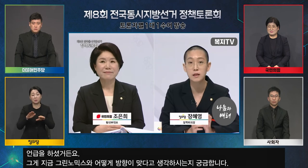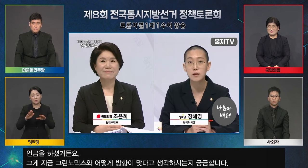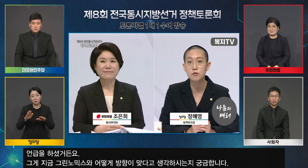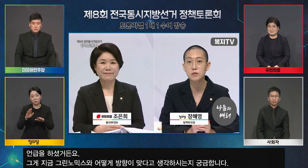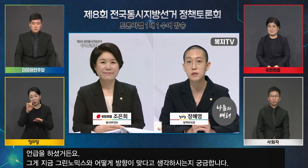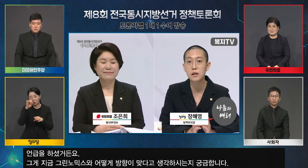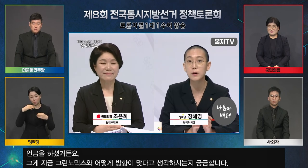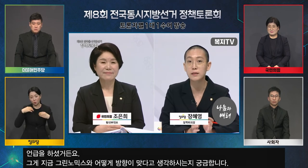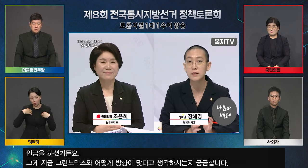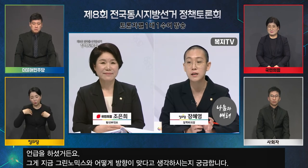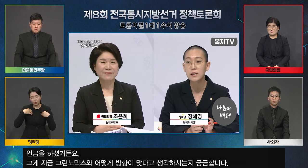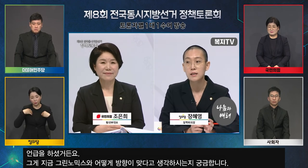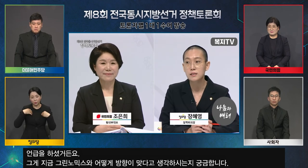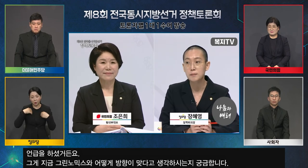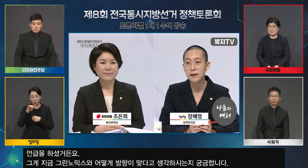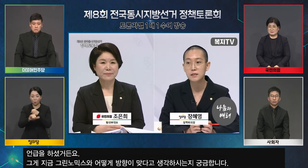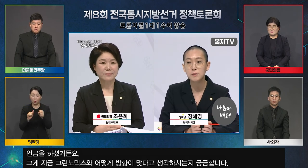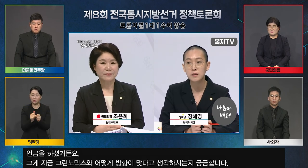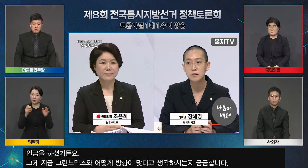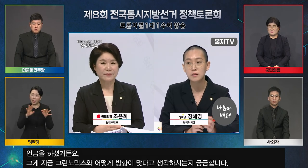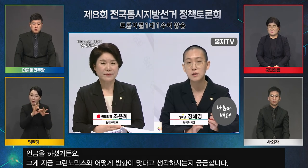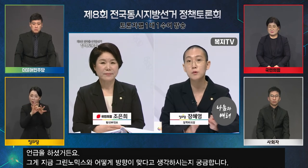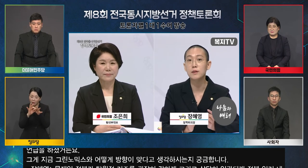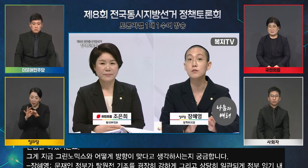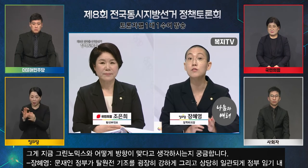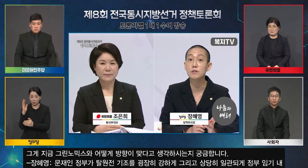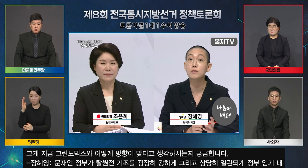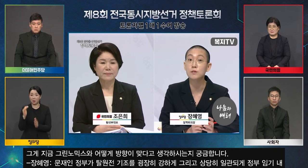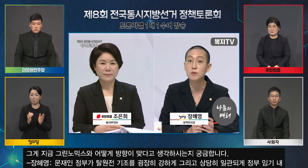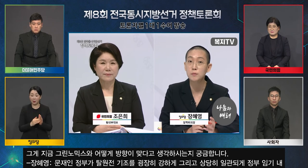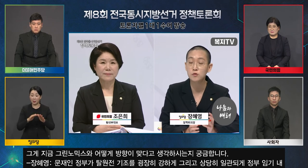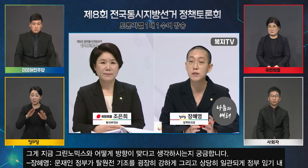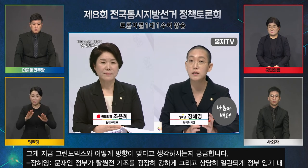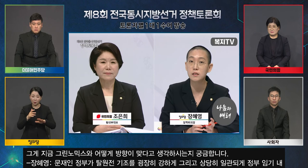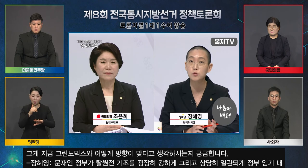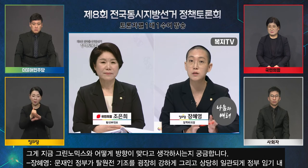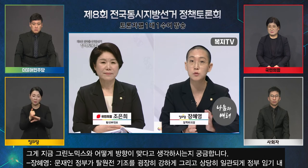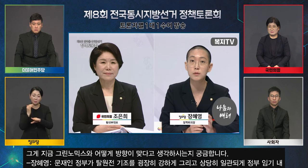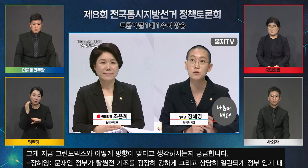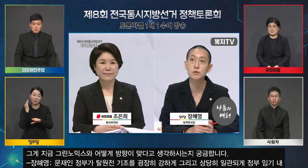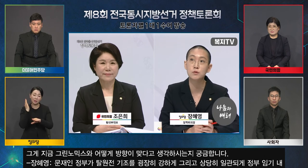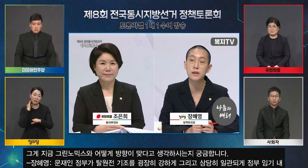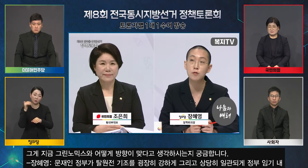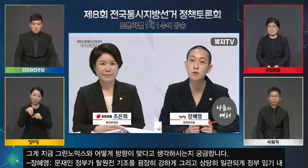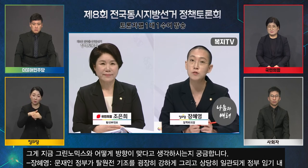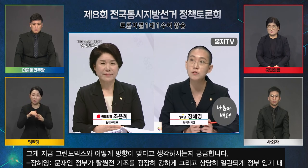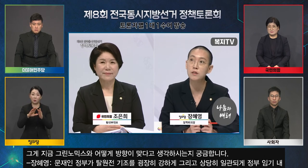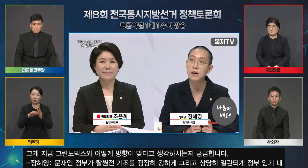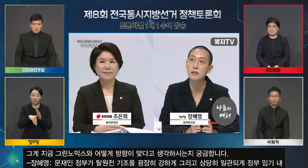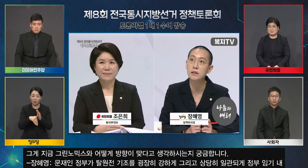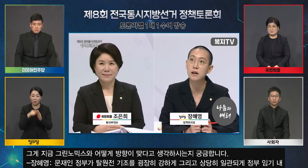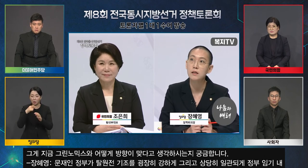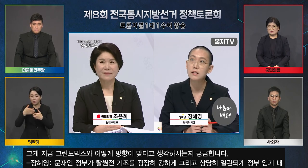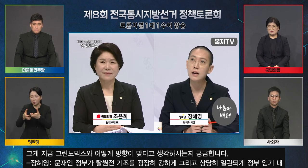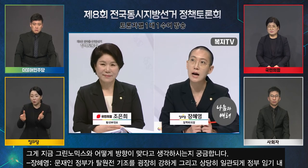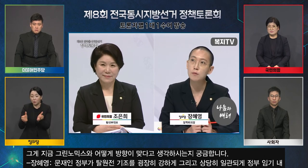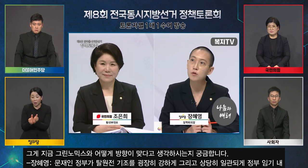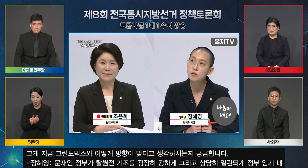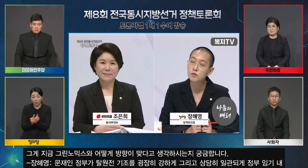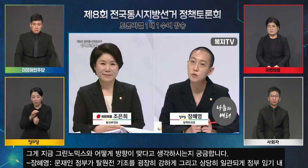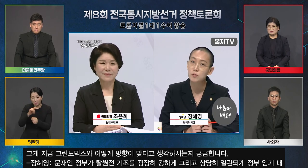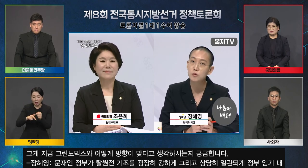임기 내내 유지를 해왔다가 마지막에 특히 이번 대선 들어서서 민주당의 기조가 전반적으로 탈원전이 아니라